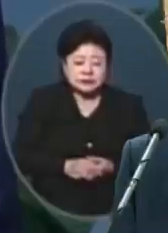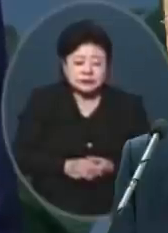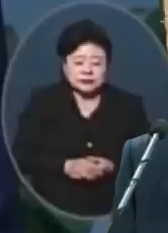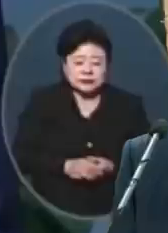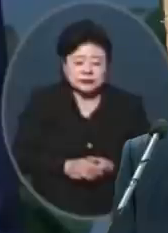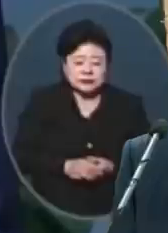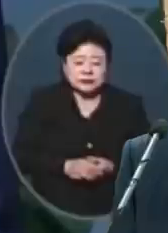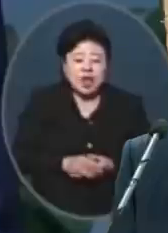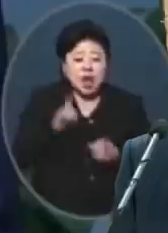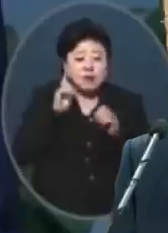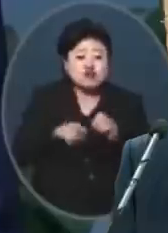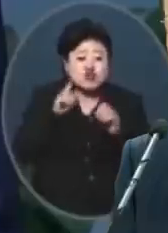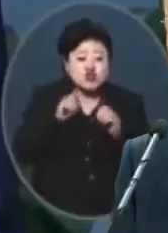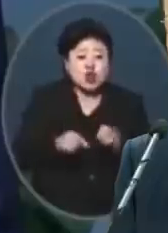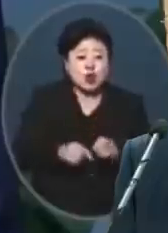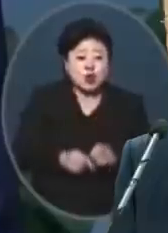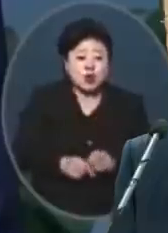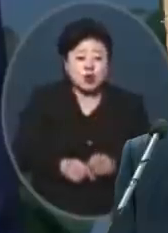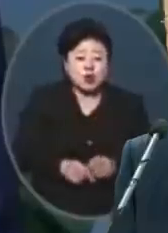믿어서